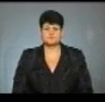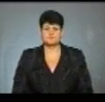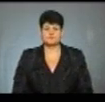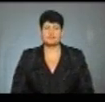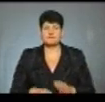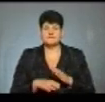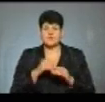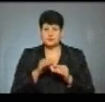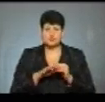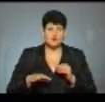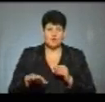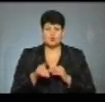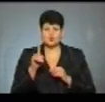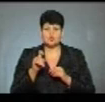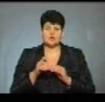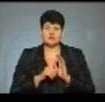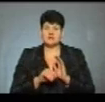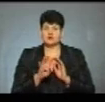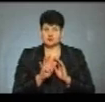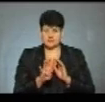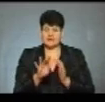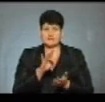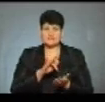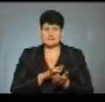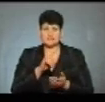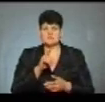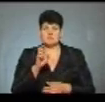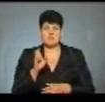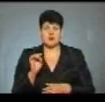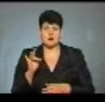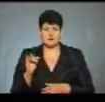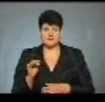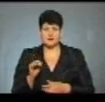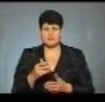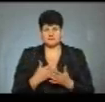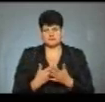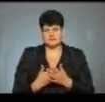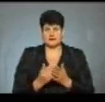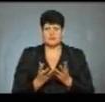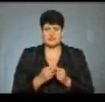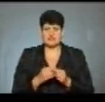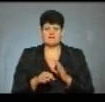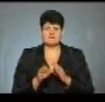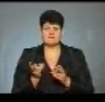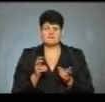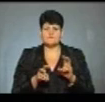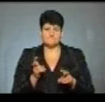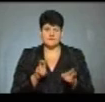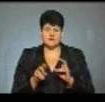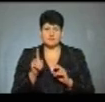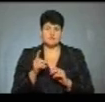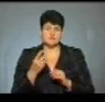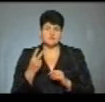Виборчий округ номер 164 з центром у Збаражі. Орієнтовна кількість виборців – 172